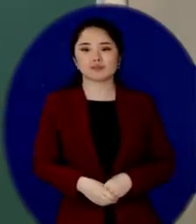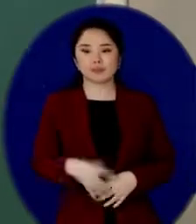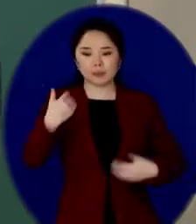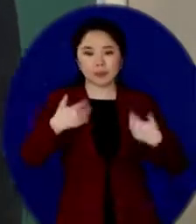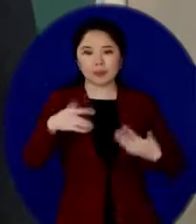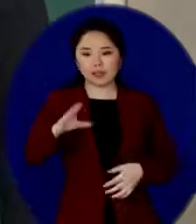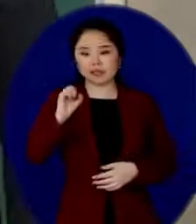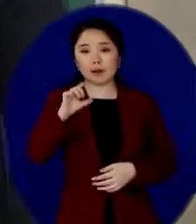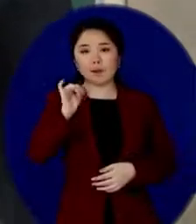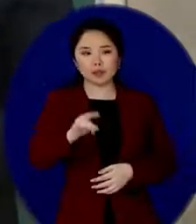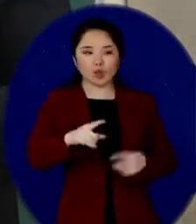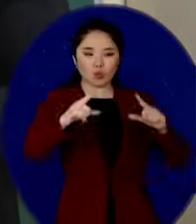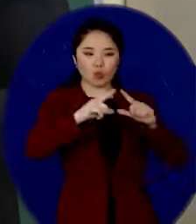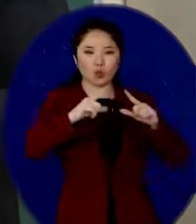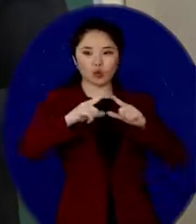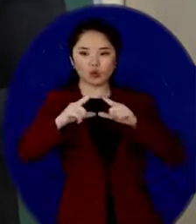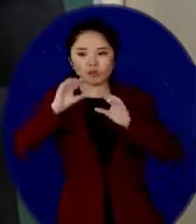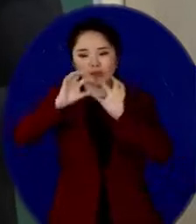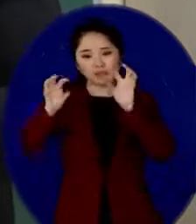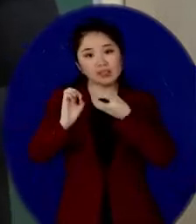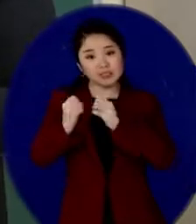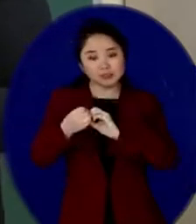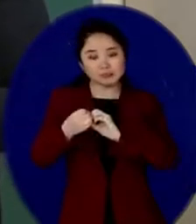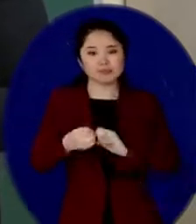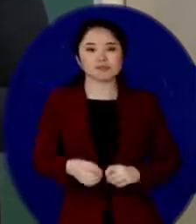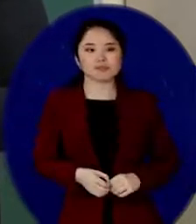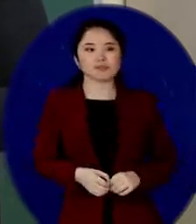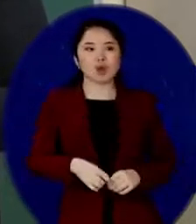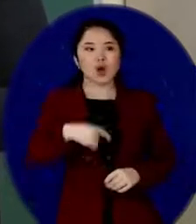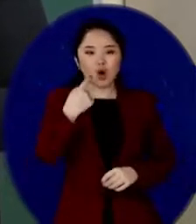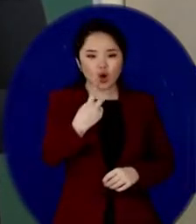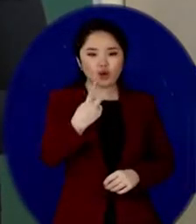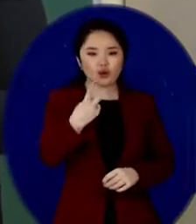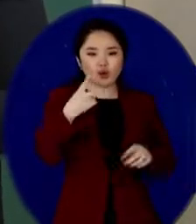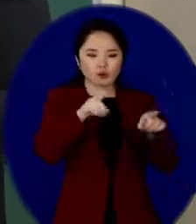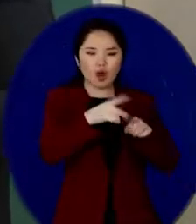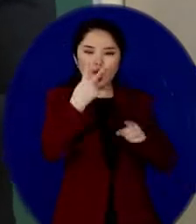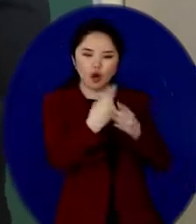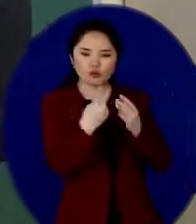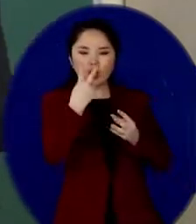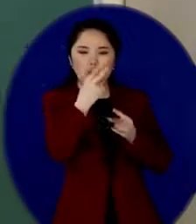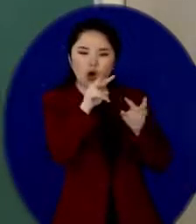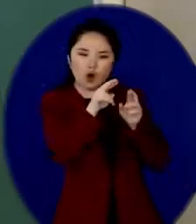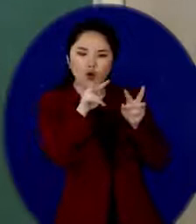самбарт гурвалжингуудыг байрлуулсан байна. 2-2-оор нь багцлаа.